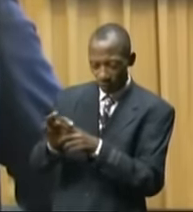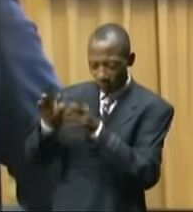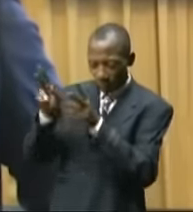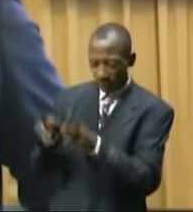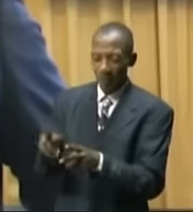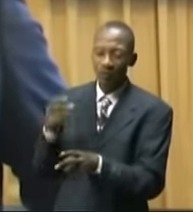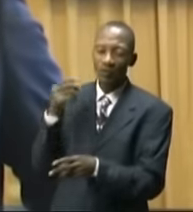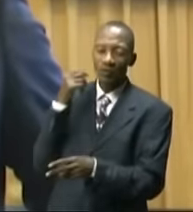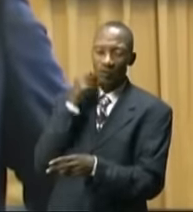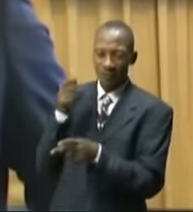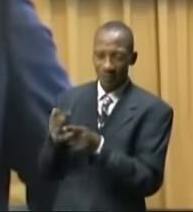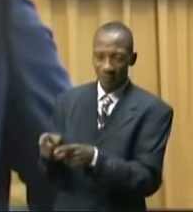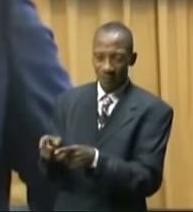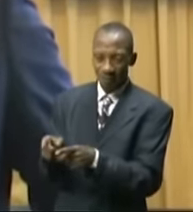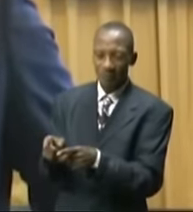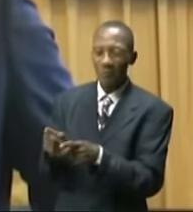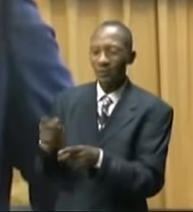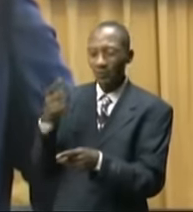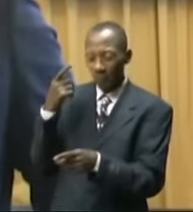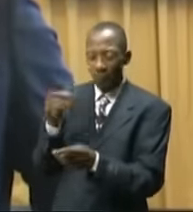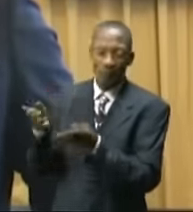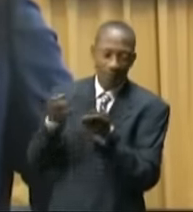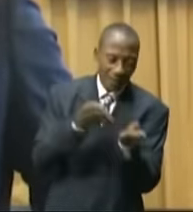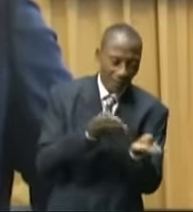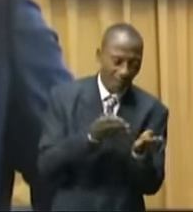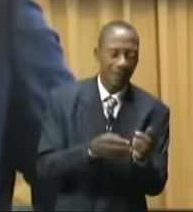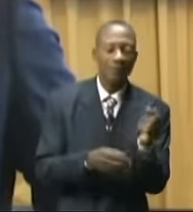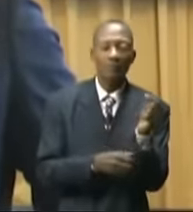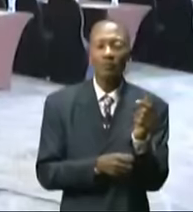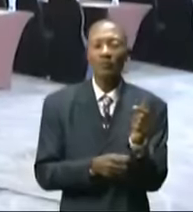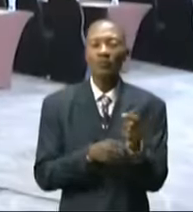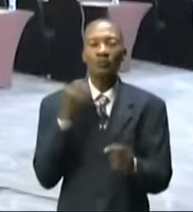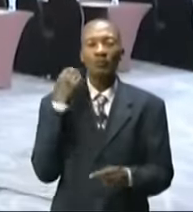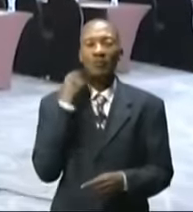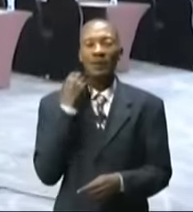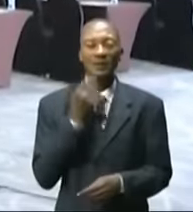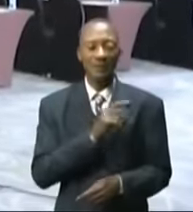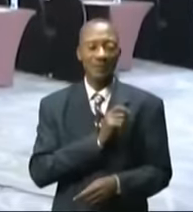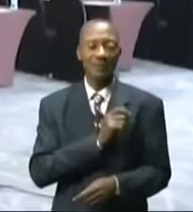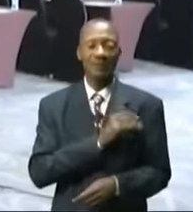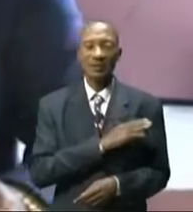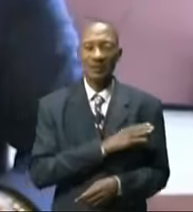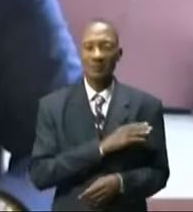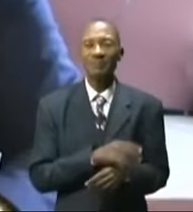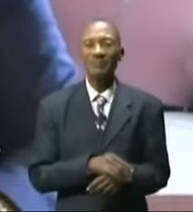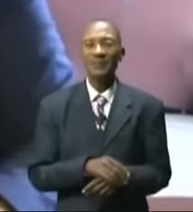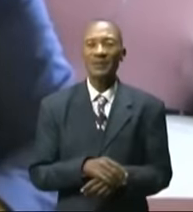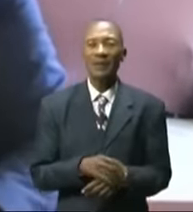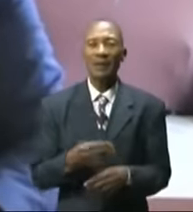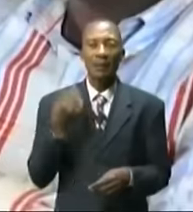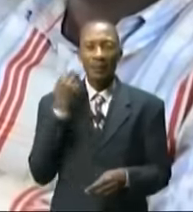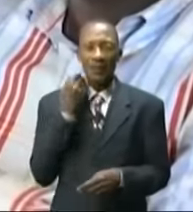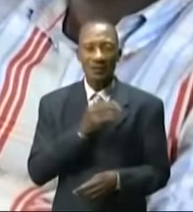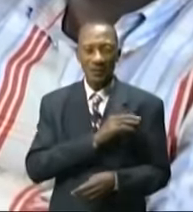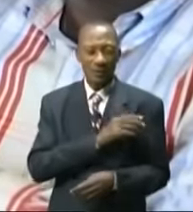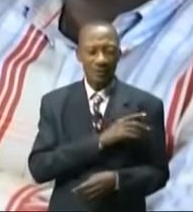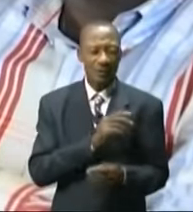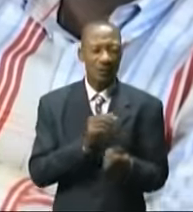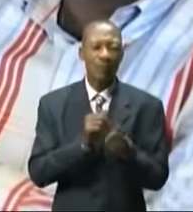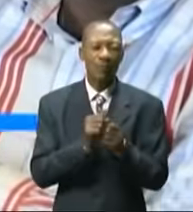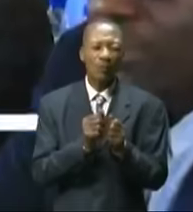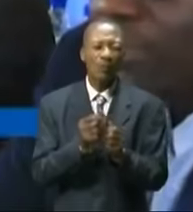la tuberculose soit bien captée et bien transmise. La tuberculose reste un problème majeur de santé en